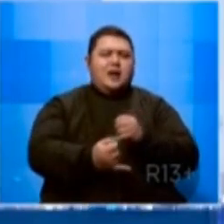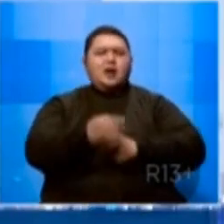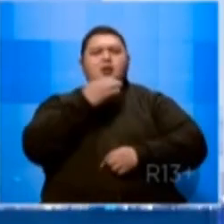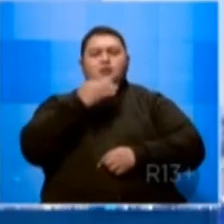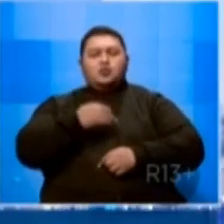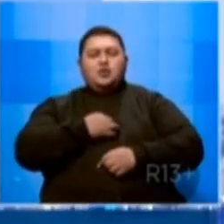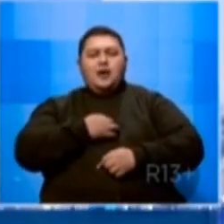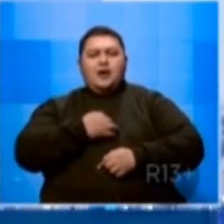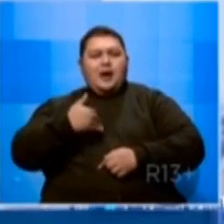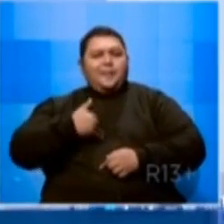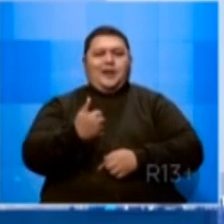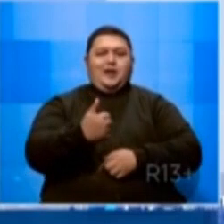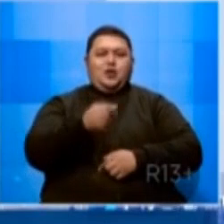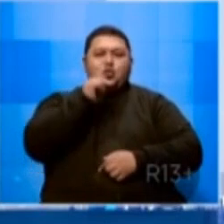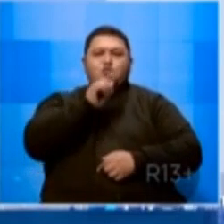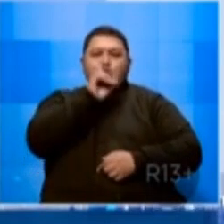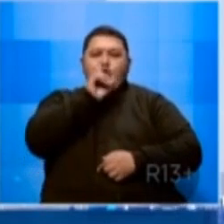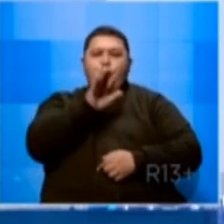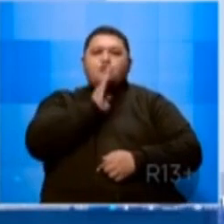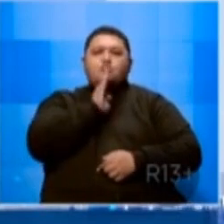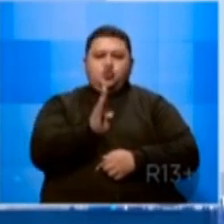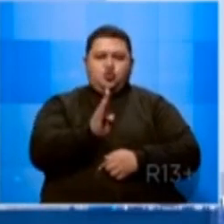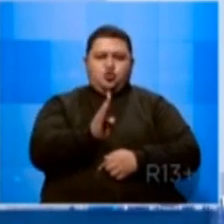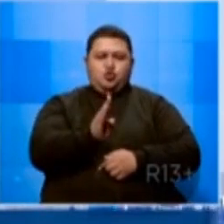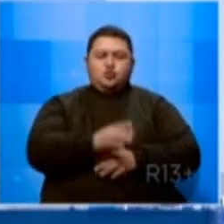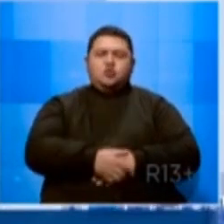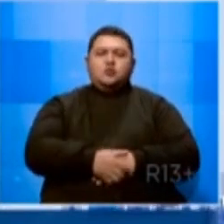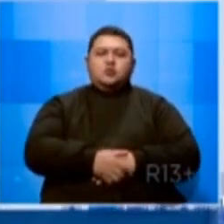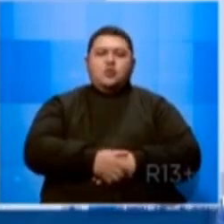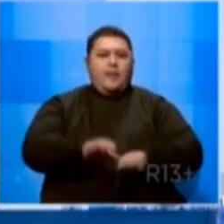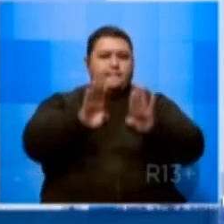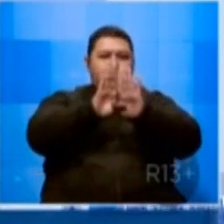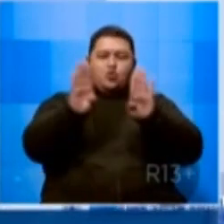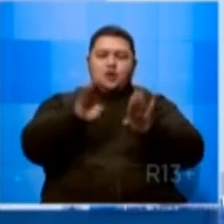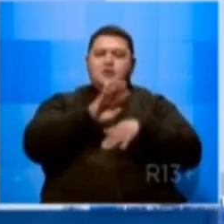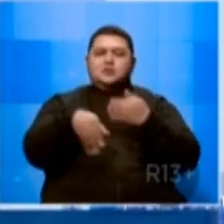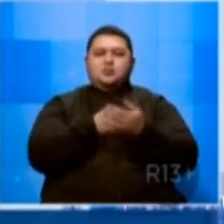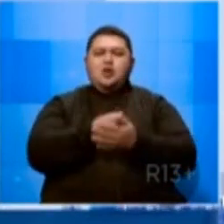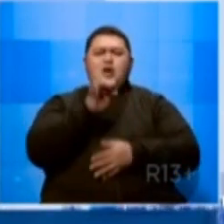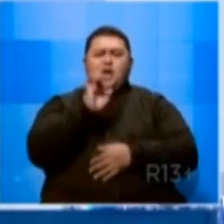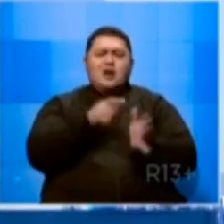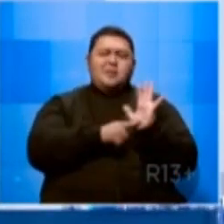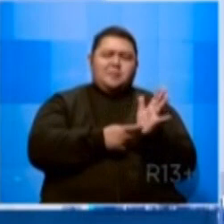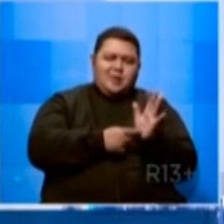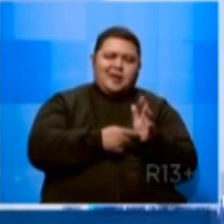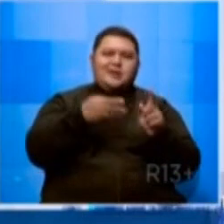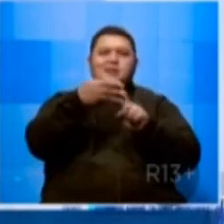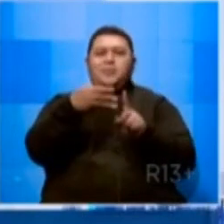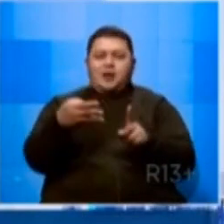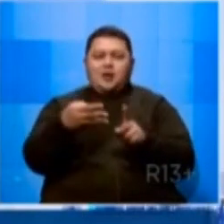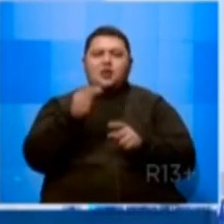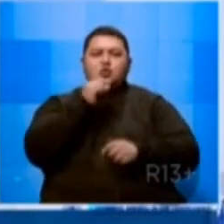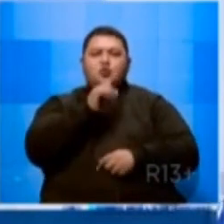keberanian untuk berkata jujur mengungkap kasus ini terang-terangnya karena tanpa peran elizer untuk